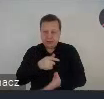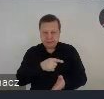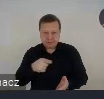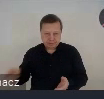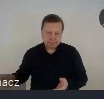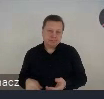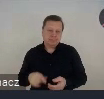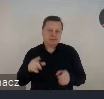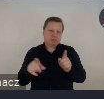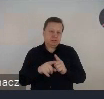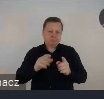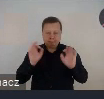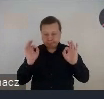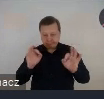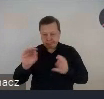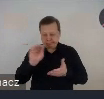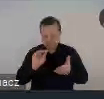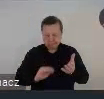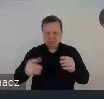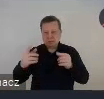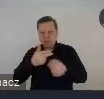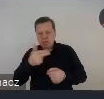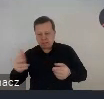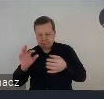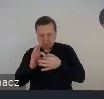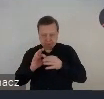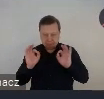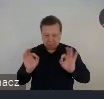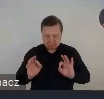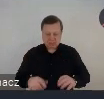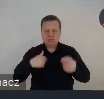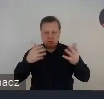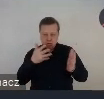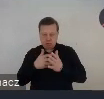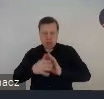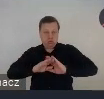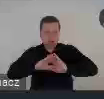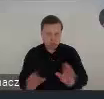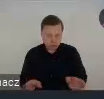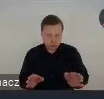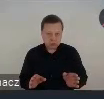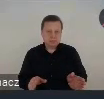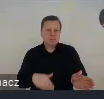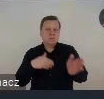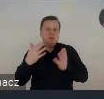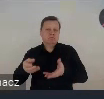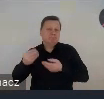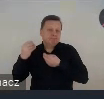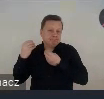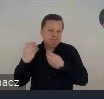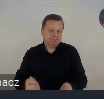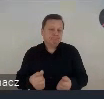względem formalnym, jak i pod względem merytorycznym i po tej ocenie do dofinansowania